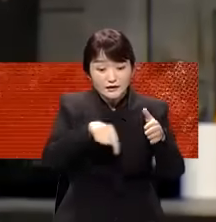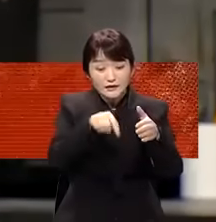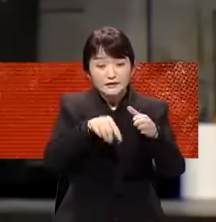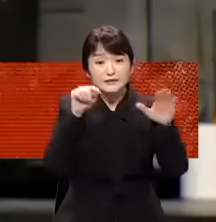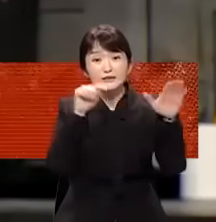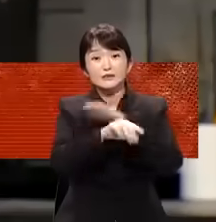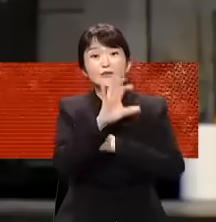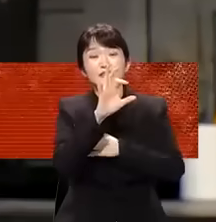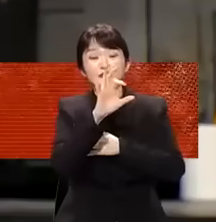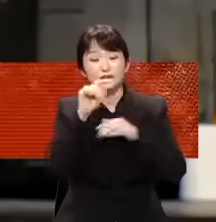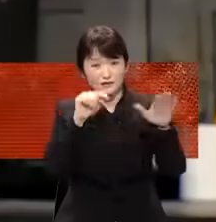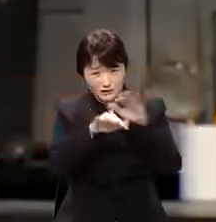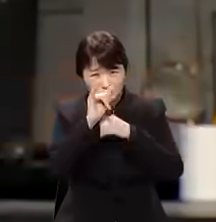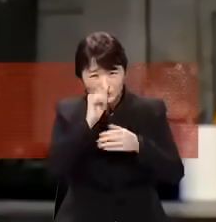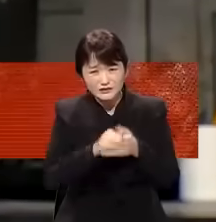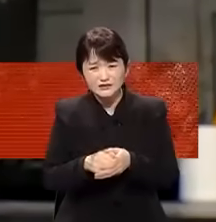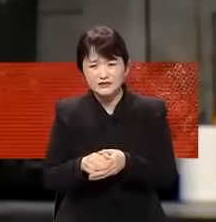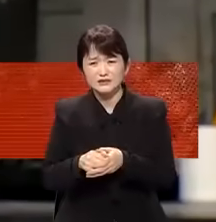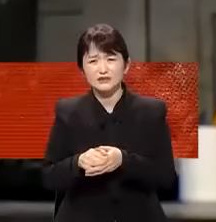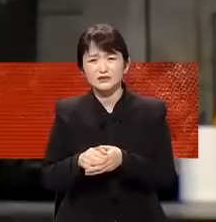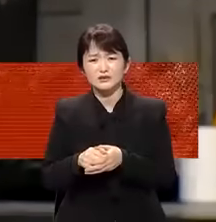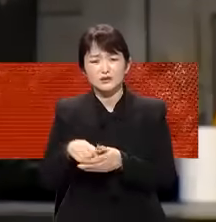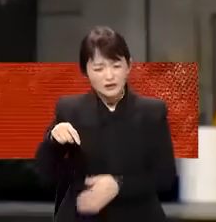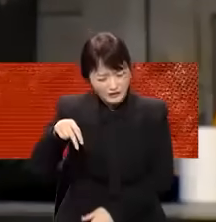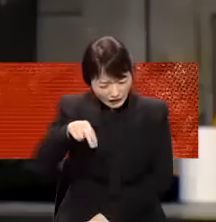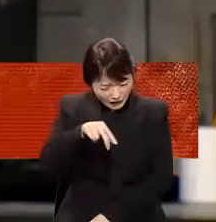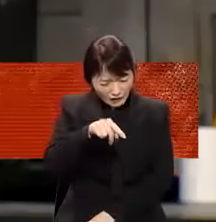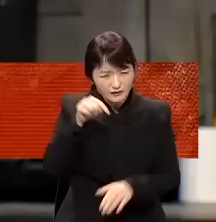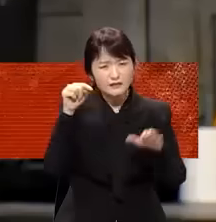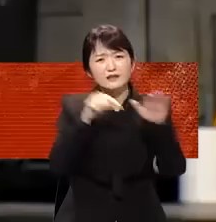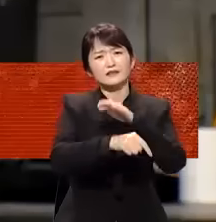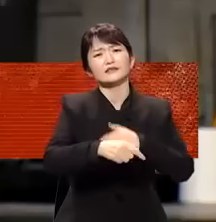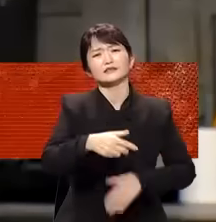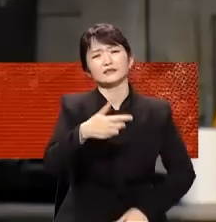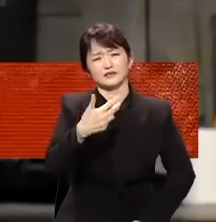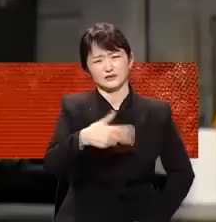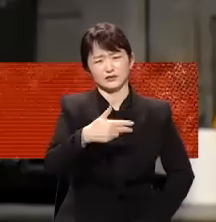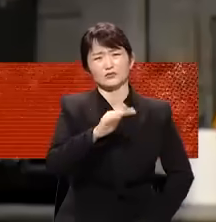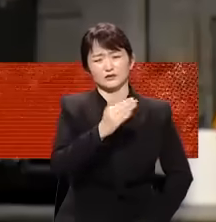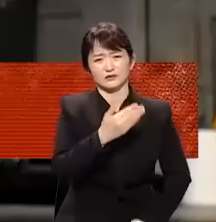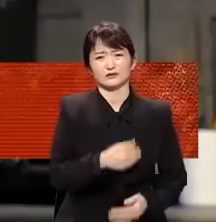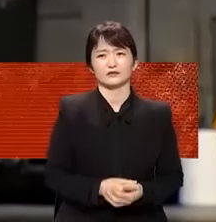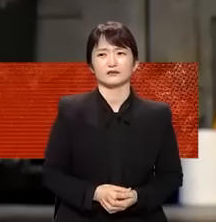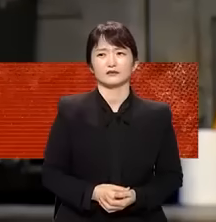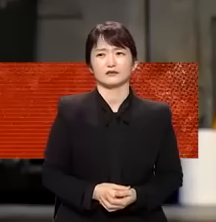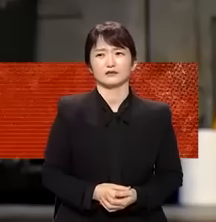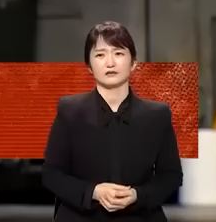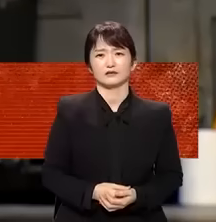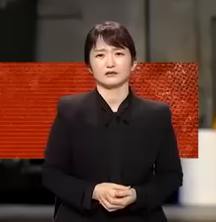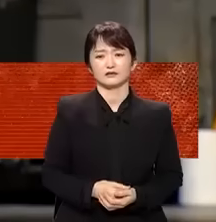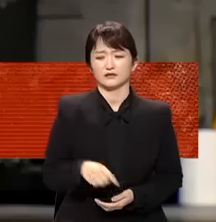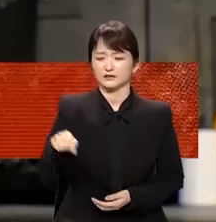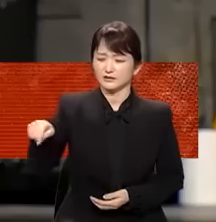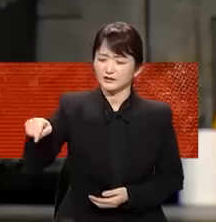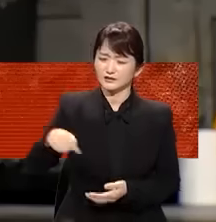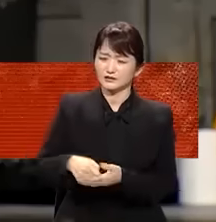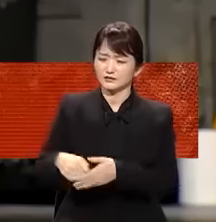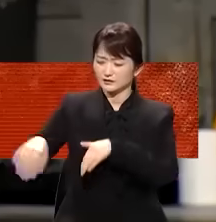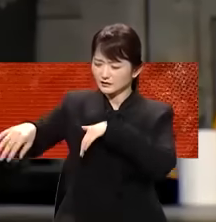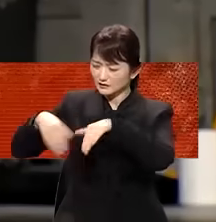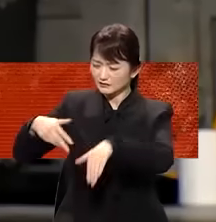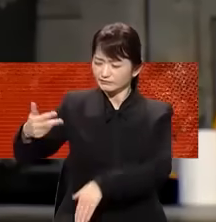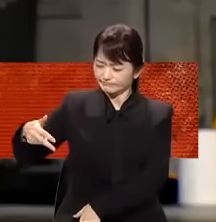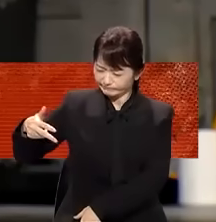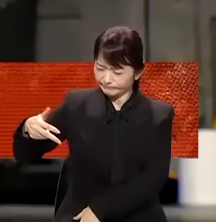가서 놓으면 되죠 잠깐만 걸어가면 되는데 거기 그 기분이 좋은지 거게 하는데이 경범죄 처벌 위반이 되는 거거든요 노상